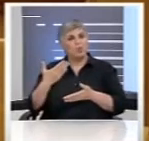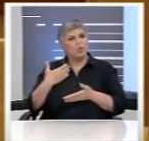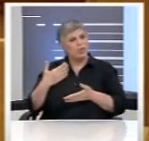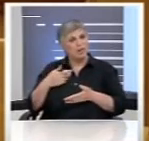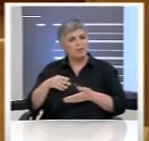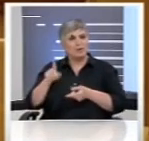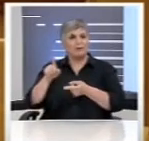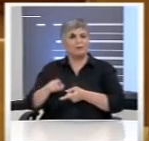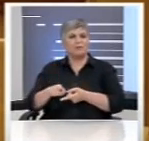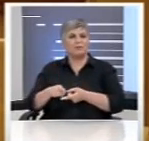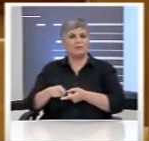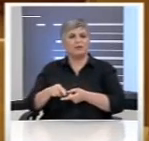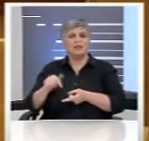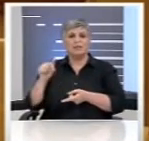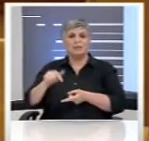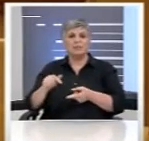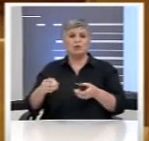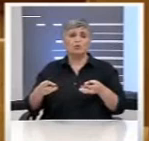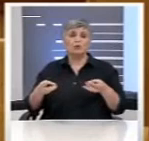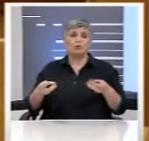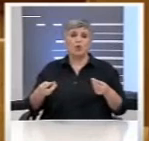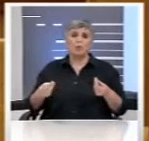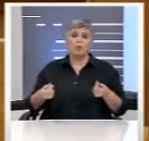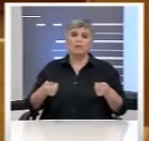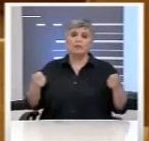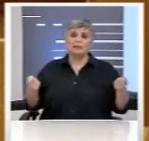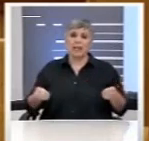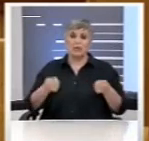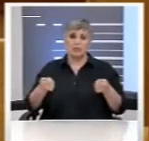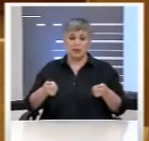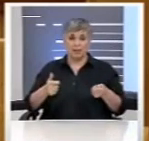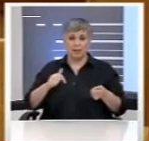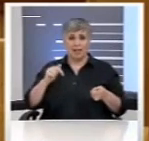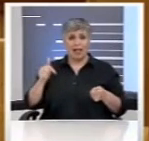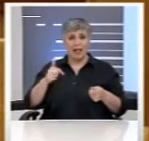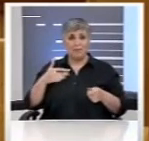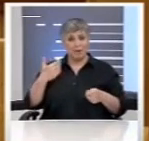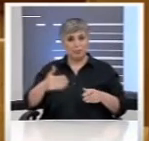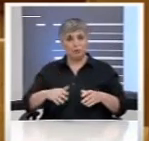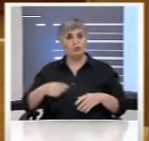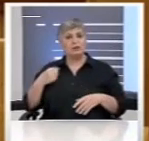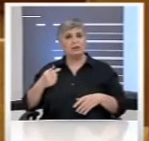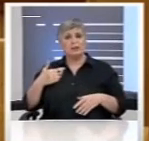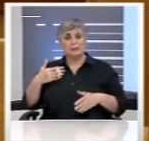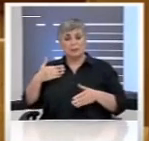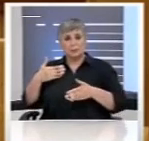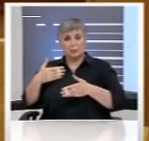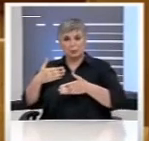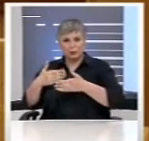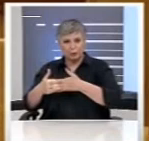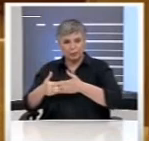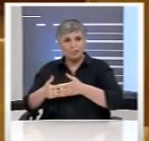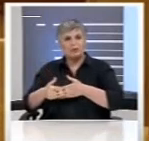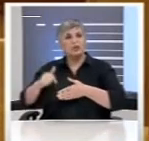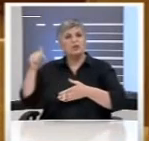στρατηγικής ακριβώς αποτυπώνει αυτή την επιδίωξη. Όσο δημιουργείται δημοσιονομικός χώρος μετά το τέλος του προγράμματος, μειώνονται οι